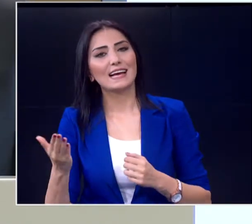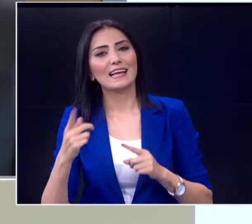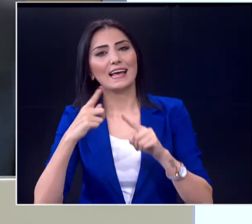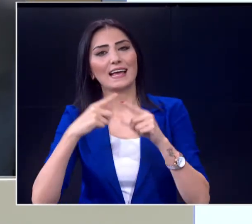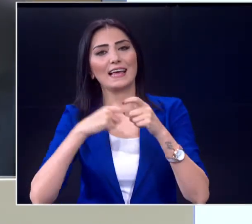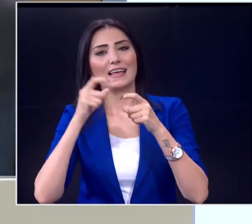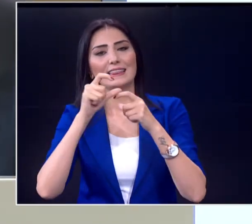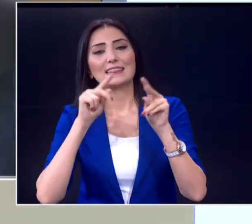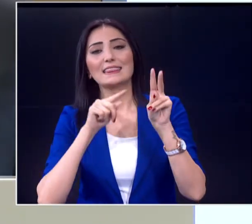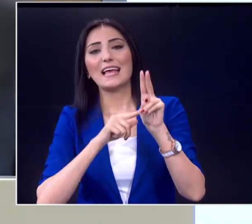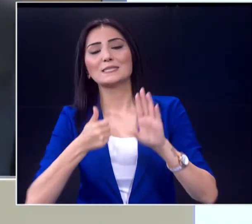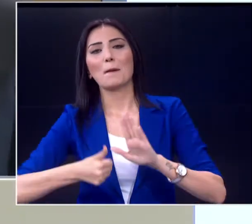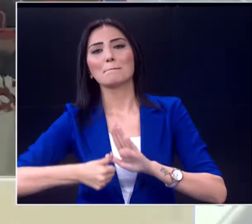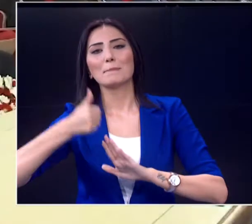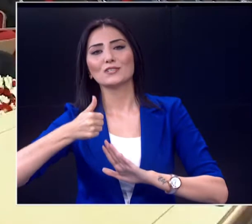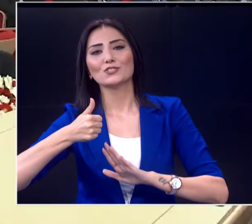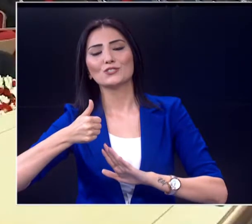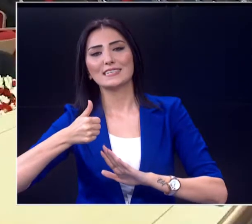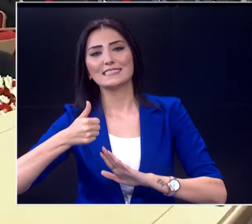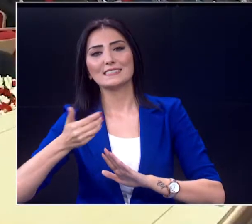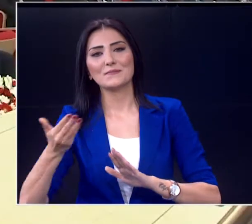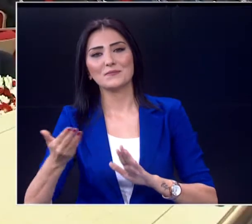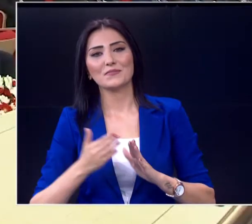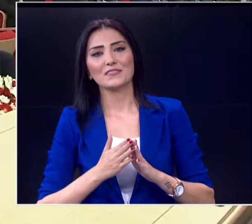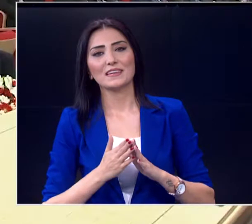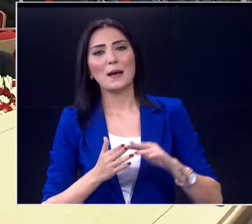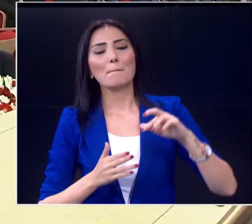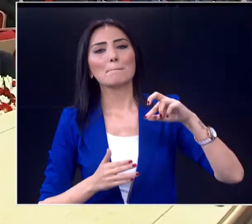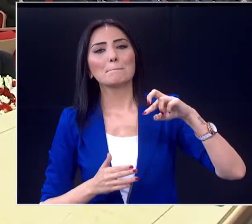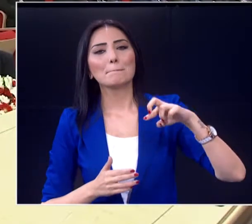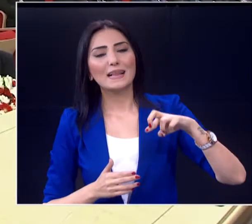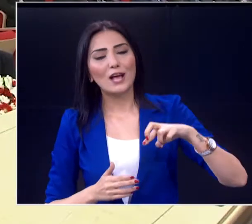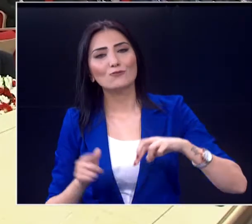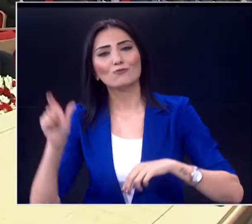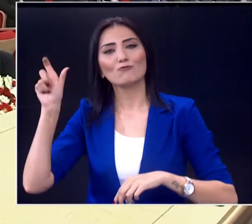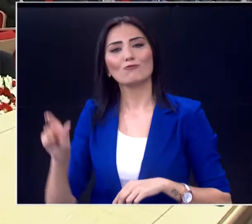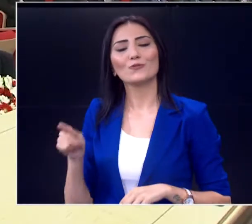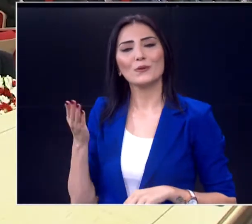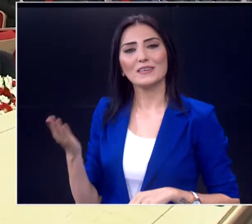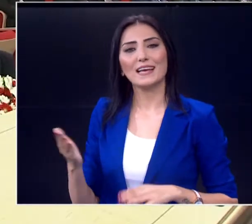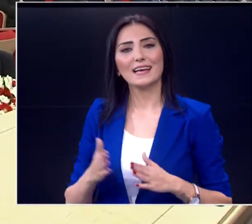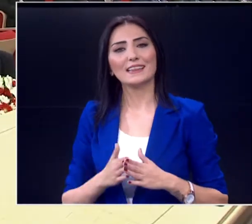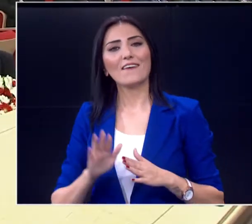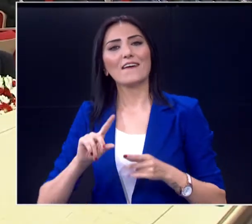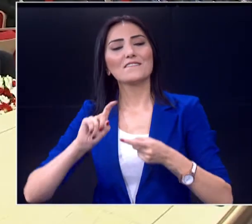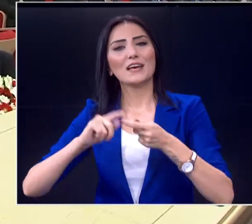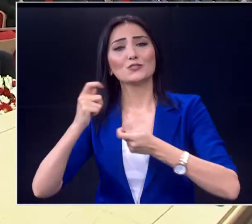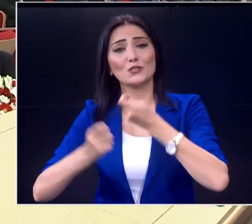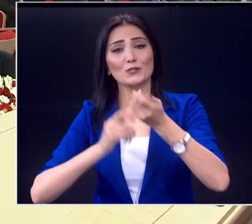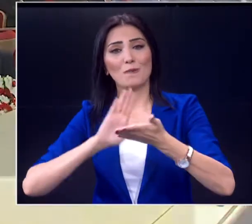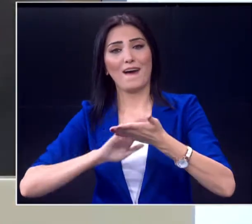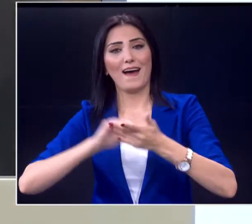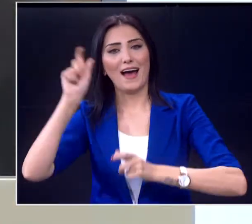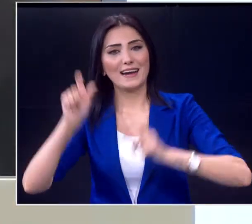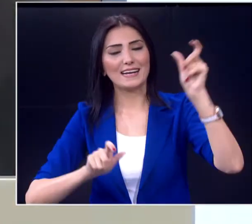TESK Başkanı Bendevi Palandöken Beyefendi'ye ve çalışma